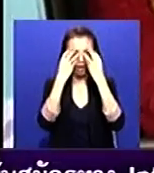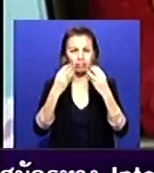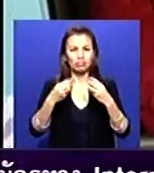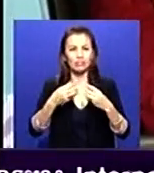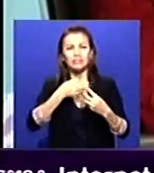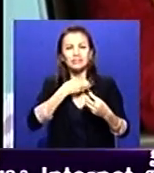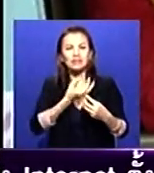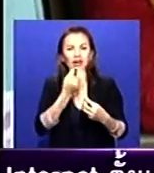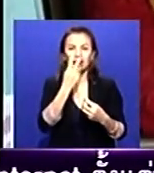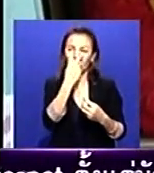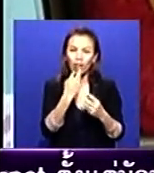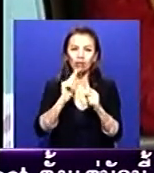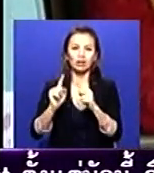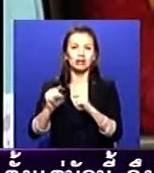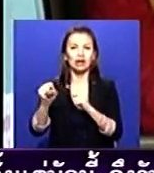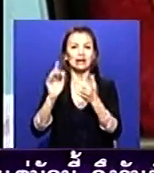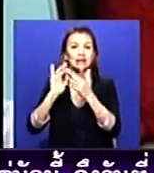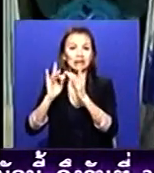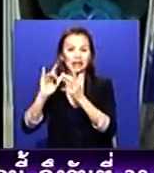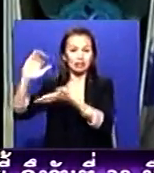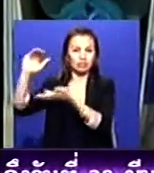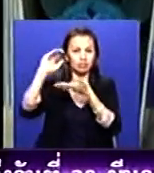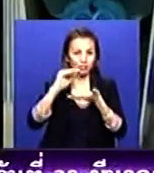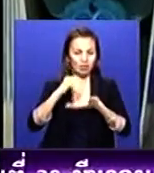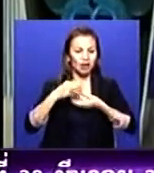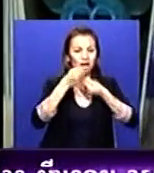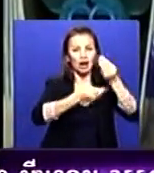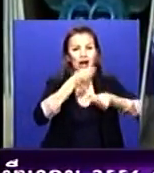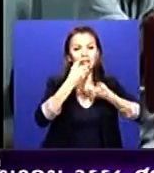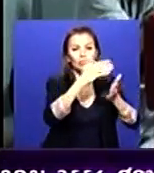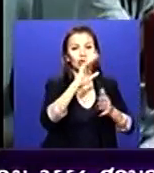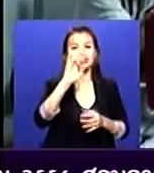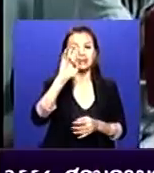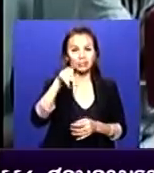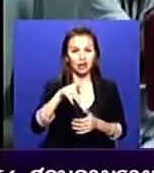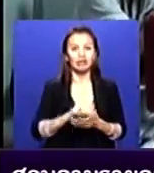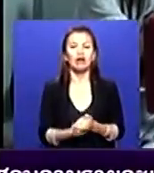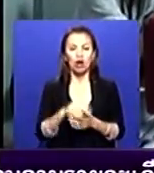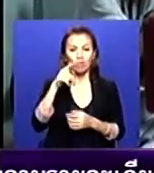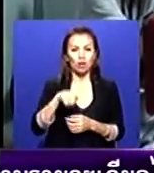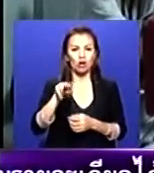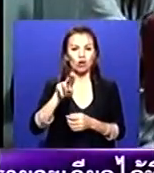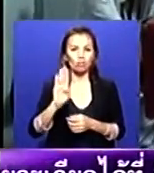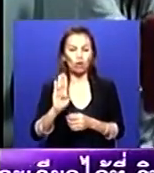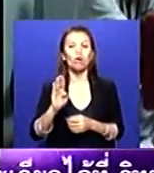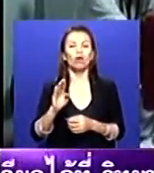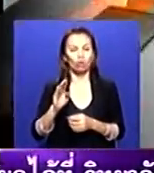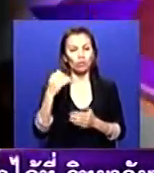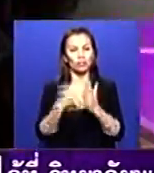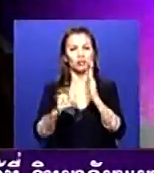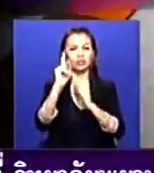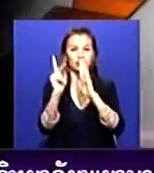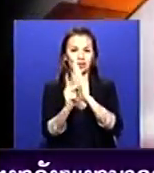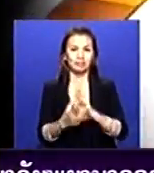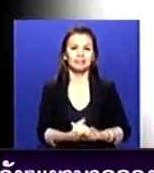มรับสั่งซื้อมาทางอินเทอร์เน็ตและนำไปขายต่อตัวละ 7,000 บาทจึงดำเนินคดีตามพรบ.มาตรฐานผลิตภัณฑ์อุตสาหกรรม